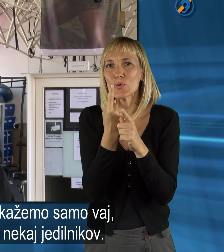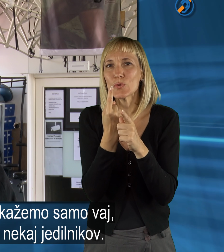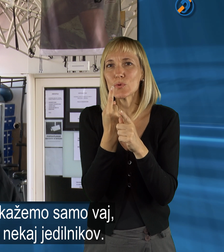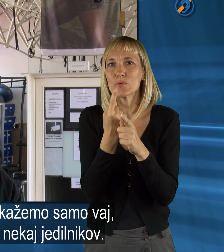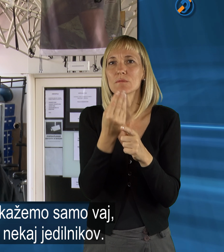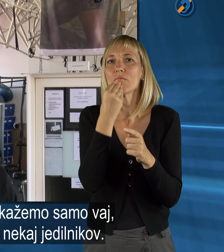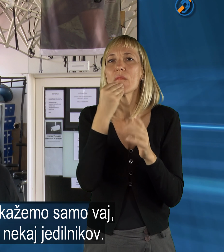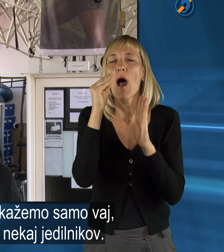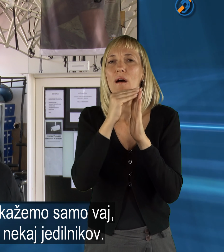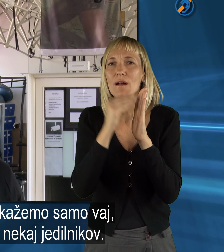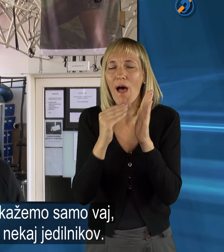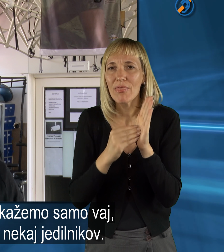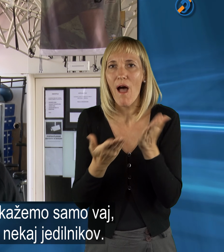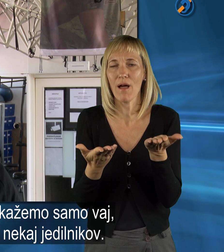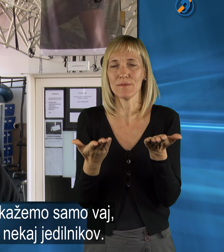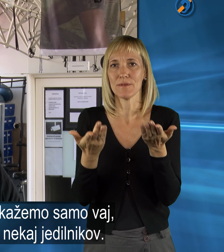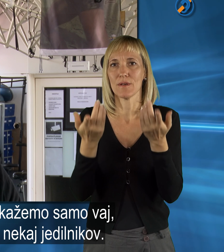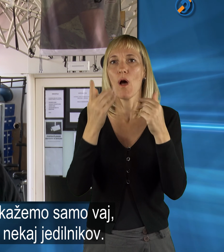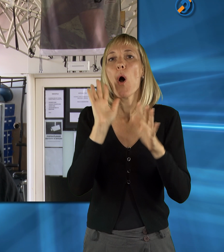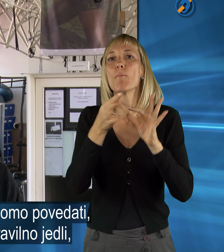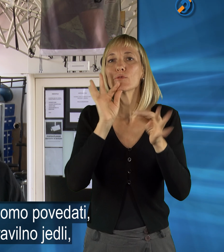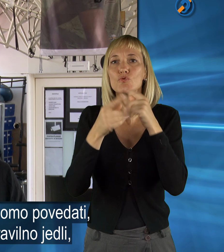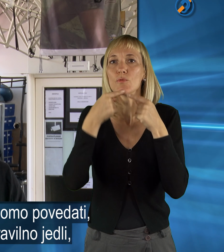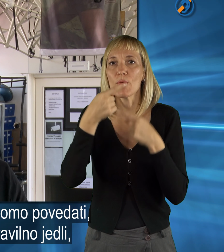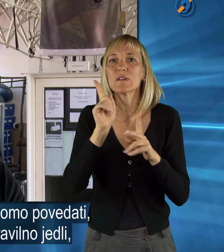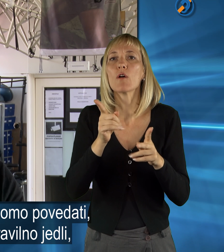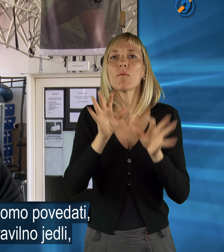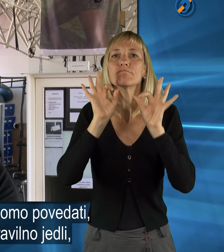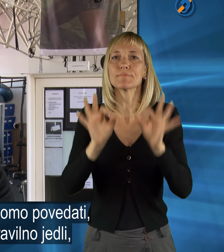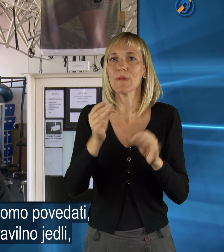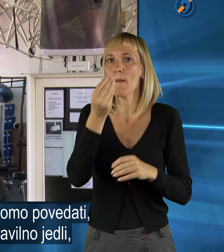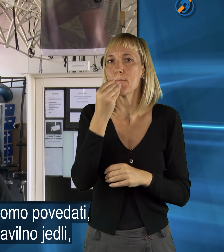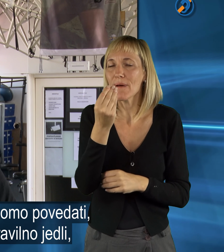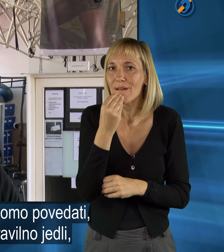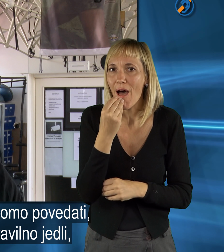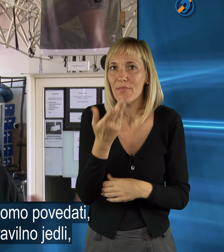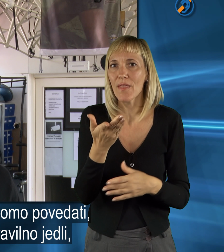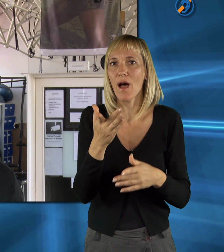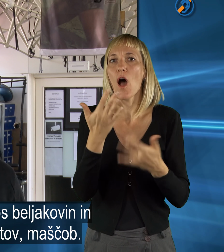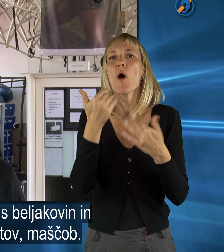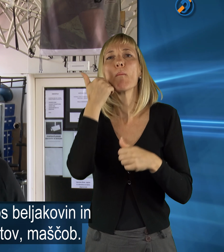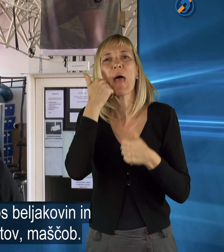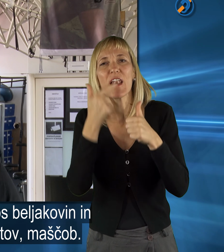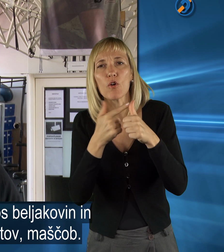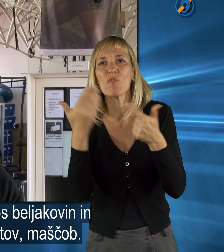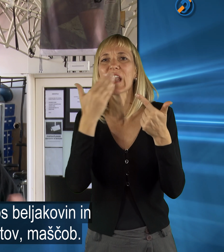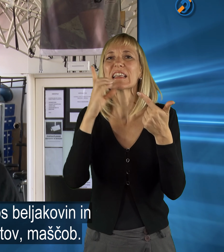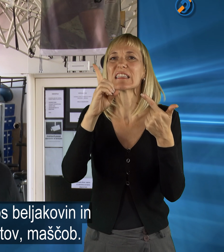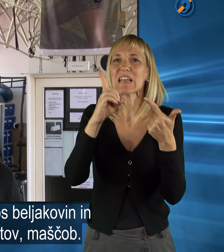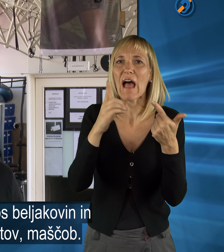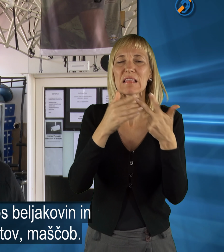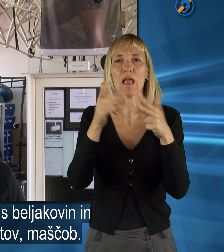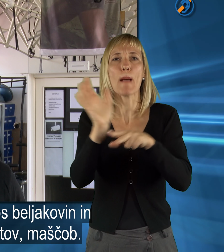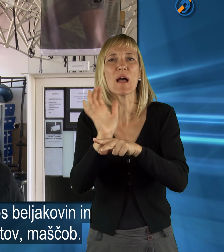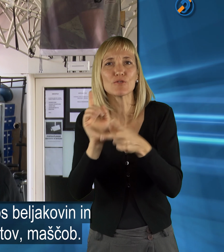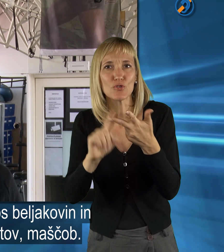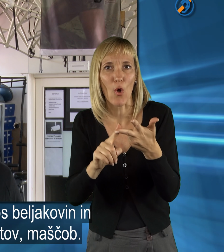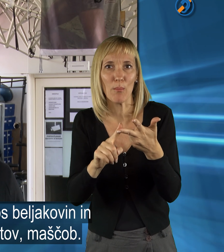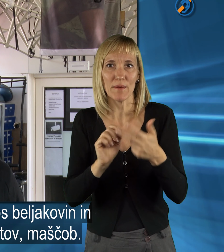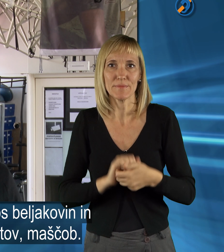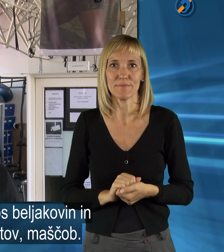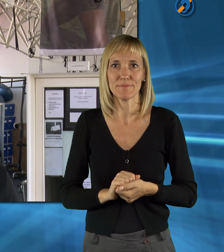je delni gor, probamo bomo povejati, kako ne bi pravilno jedl, kakšen ne bi vnos, beljokovin, hidratov,